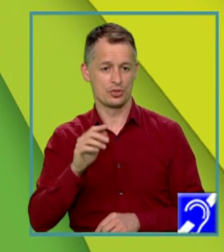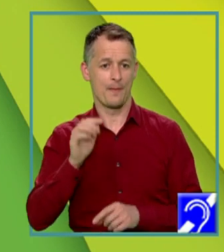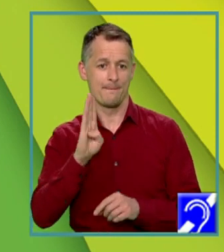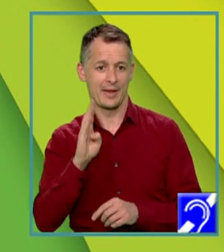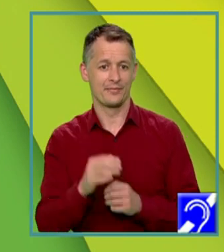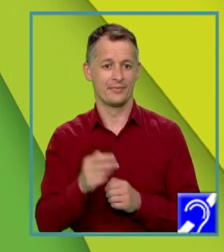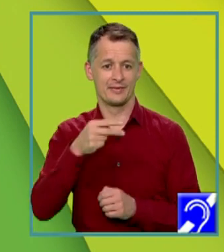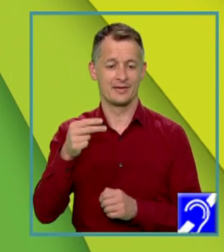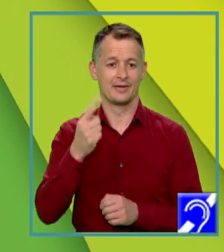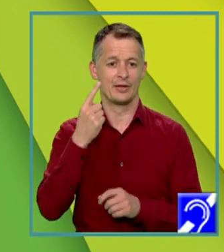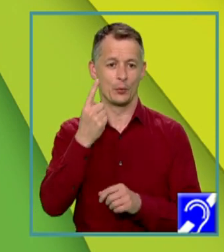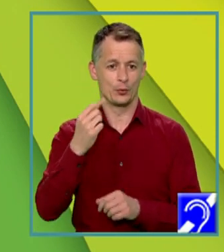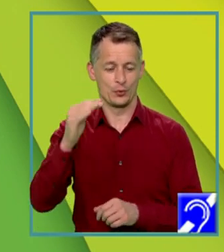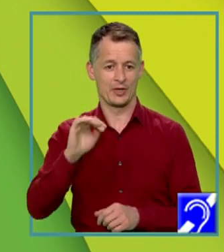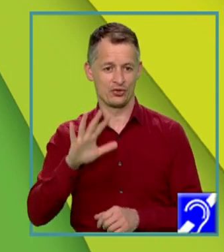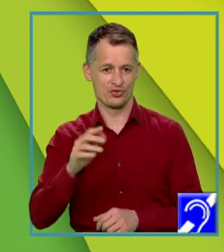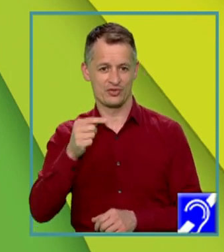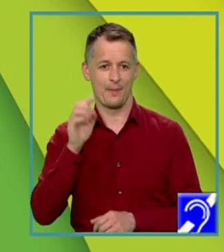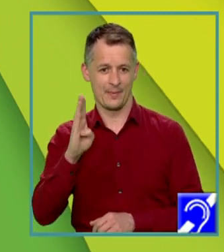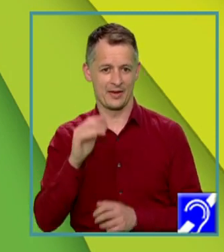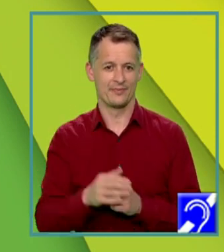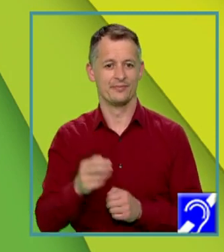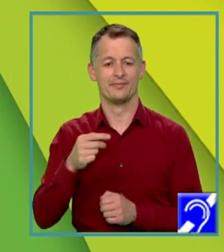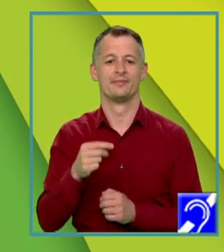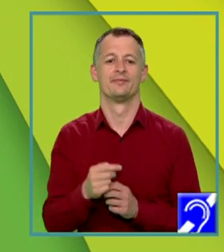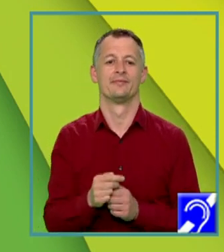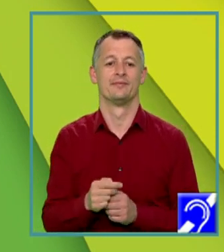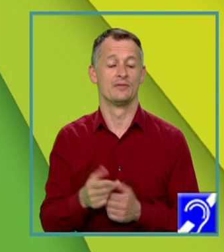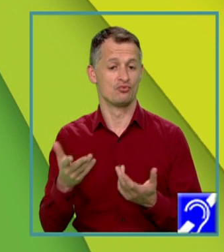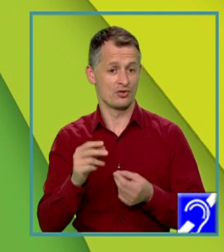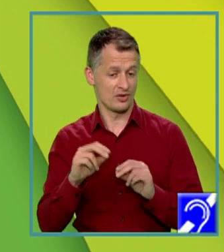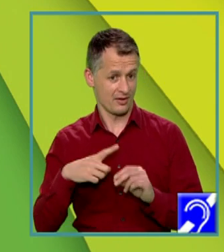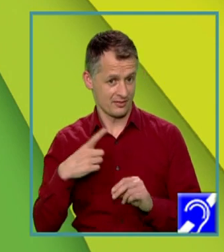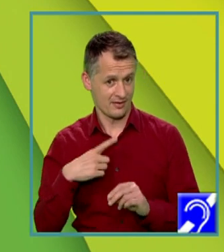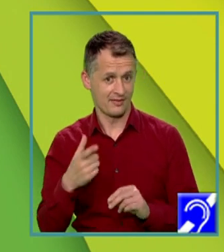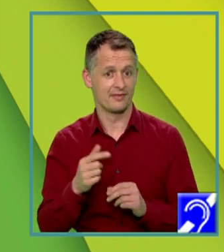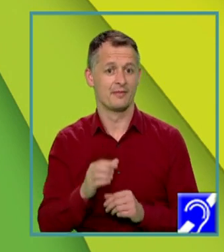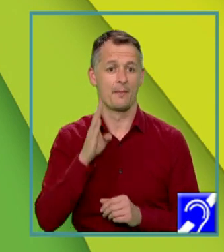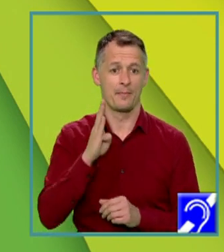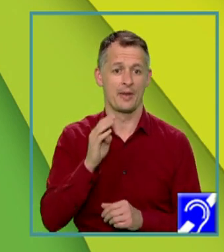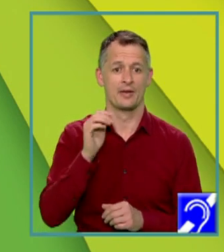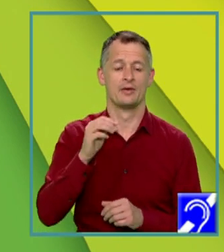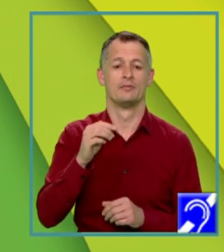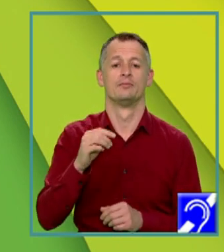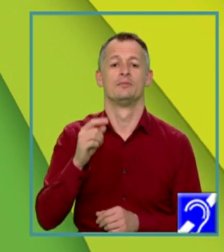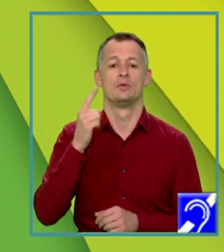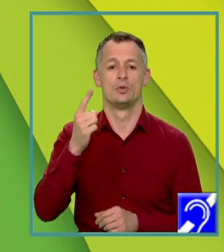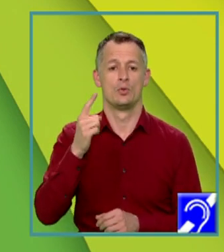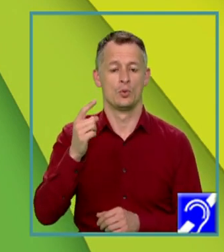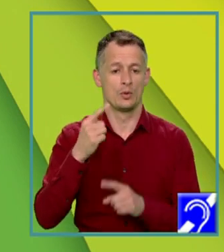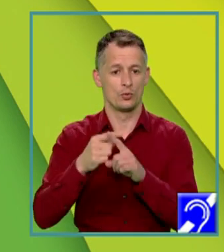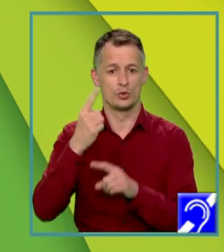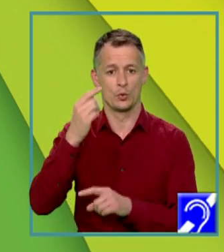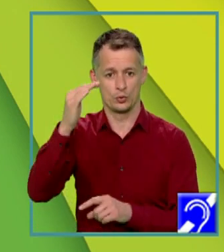1 supra 5 b mulți cu AC egal cu e doi ceea ce este echivalent cu b înmulțit cu 1 supra 5